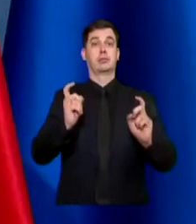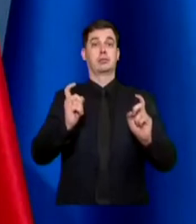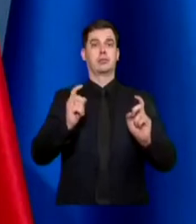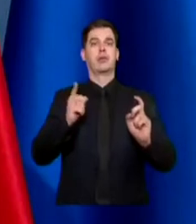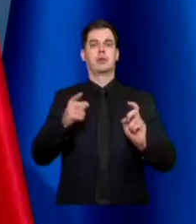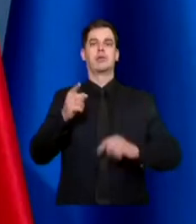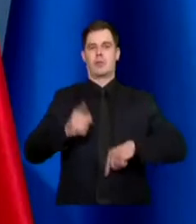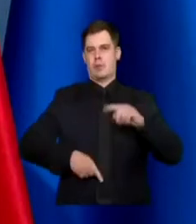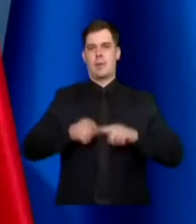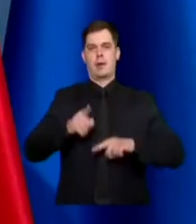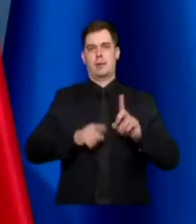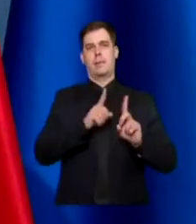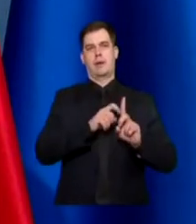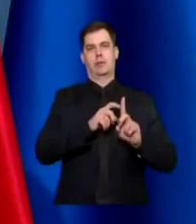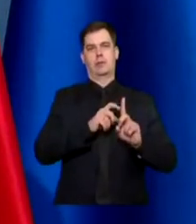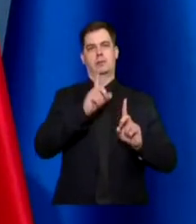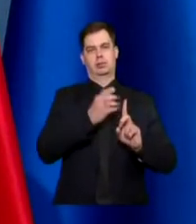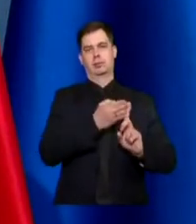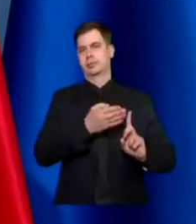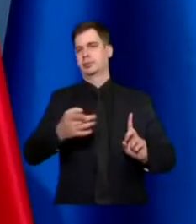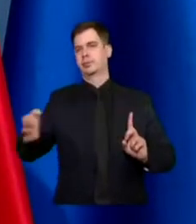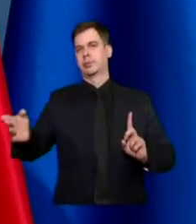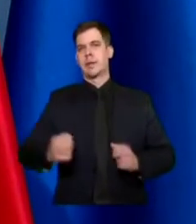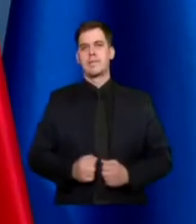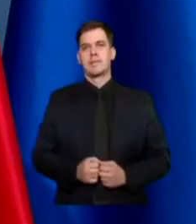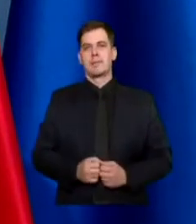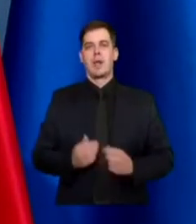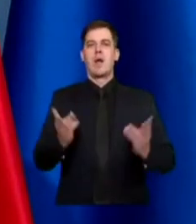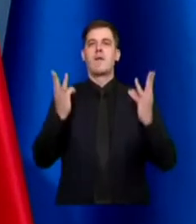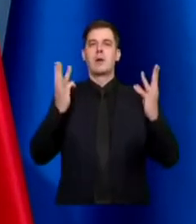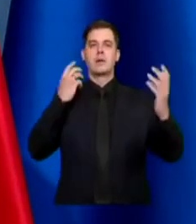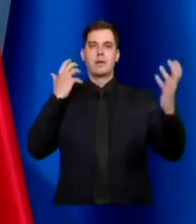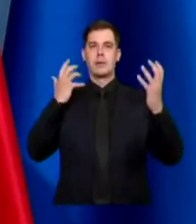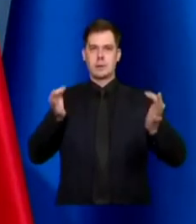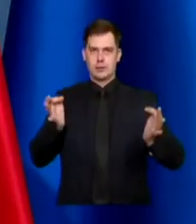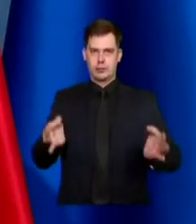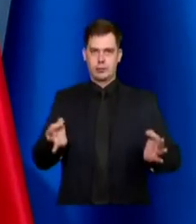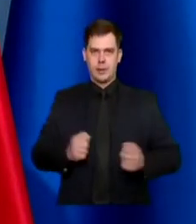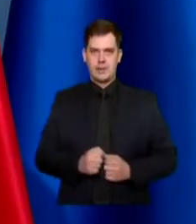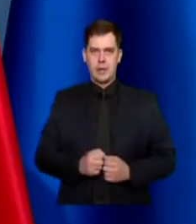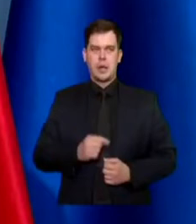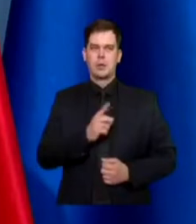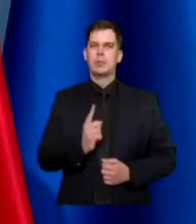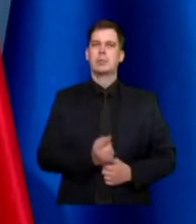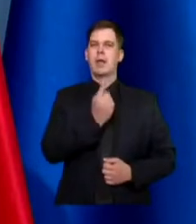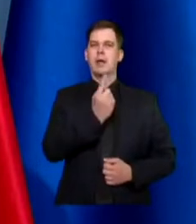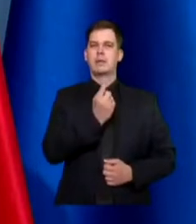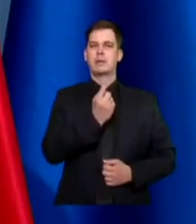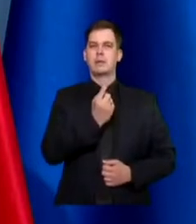w normalnym trybie. Ważna informacja jest na dzisiaj, że tak jak przy